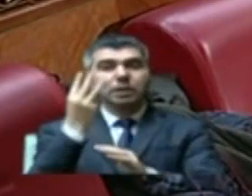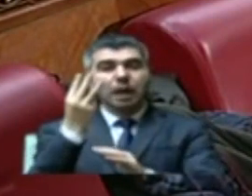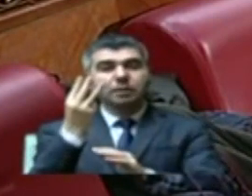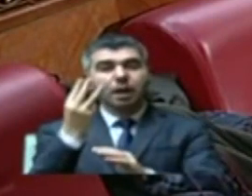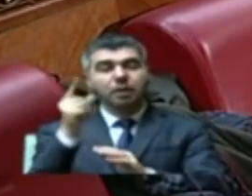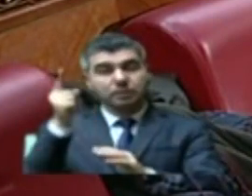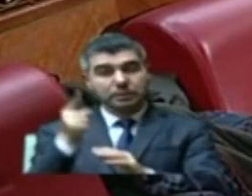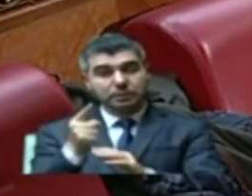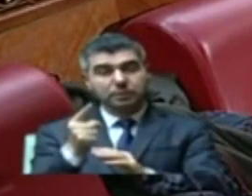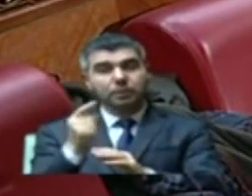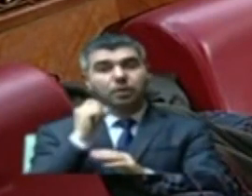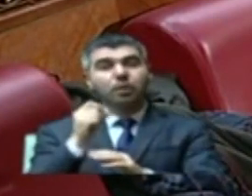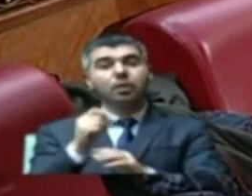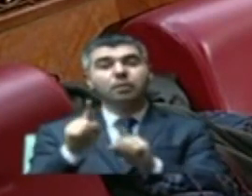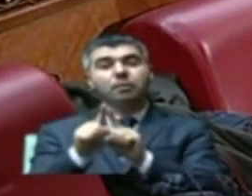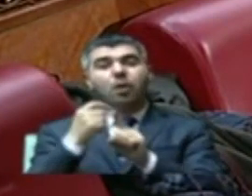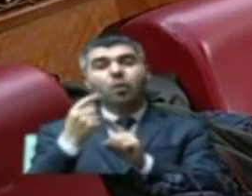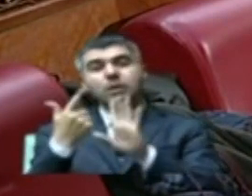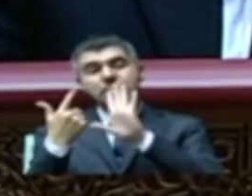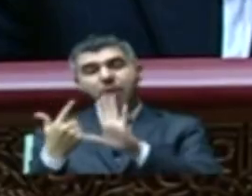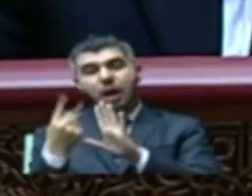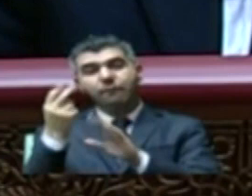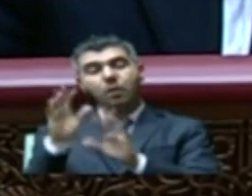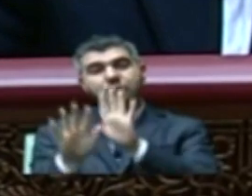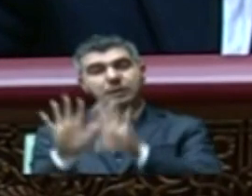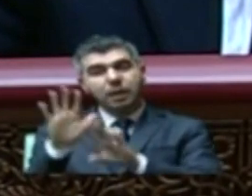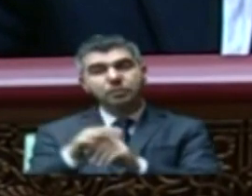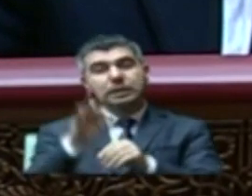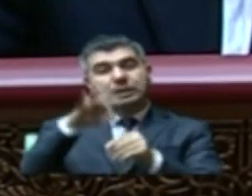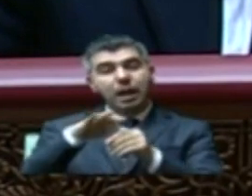3 يونيو 2015، وتم انتخاب ديال ممثلي الموظفين